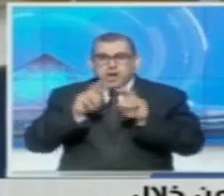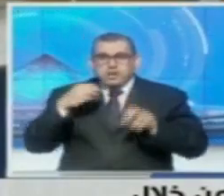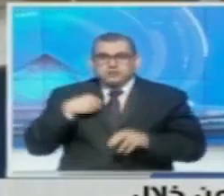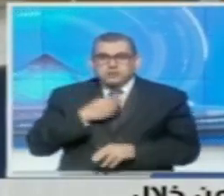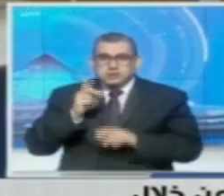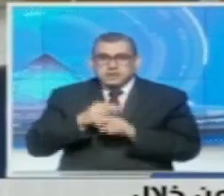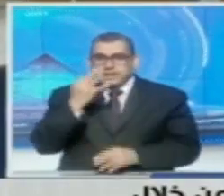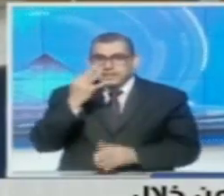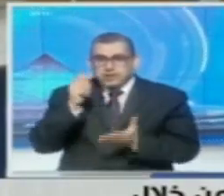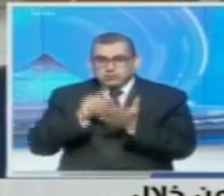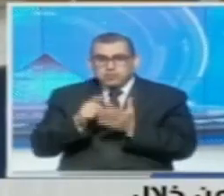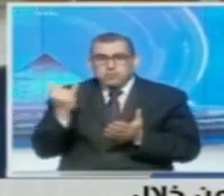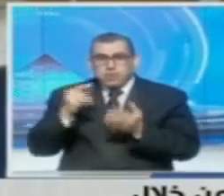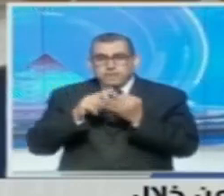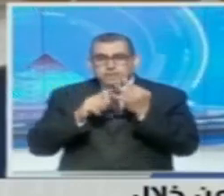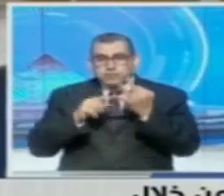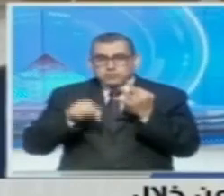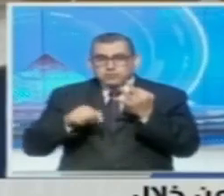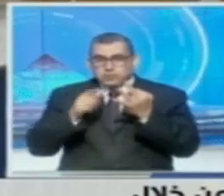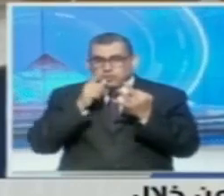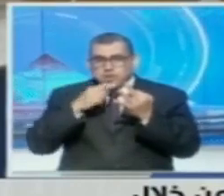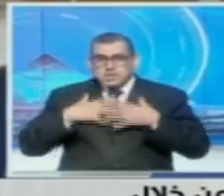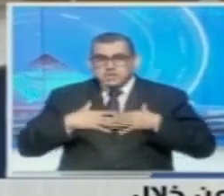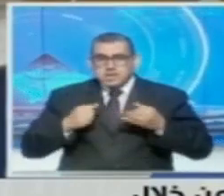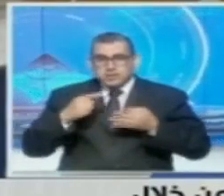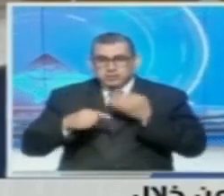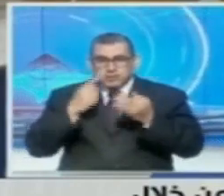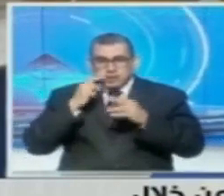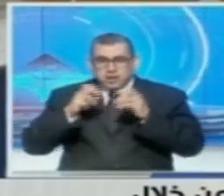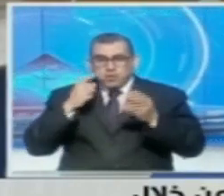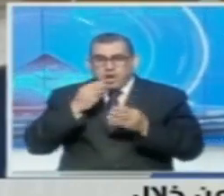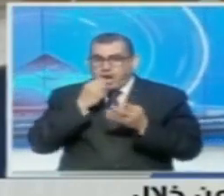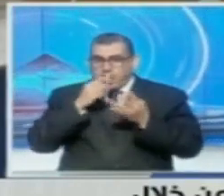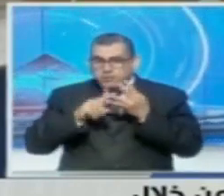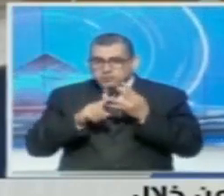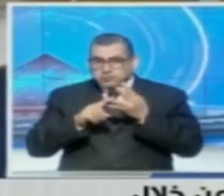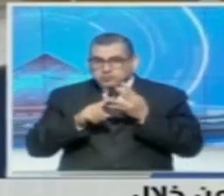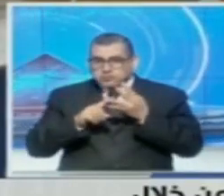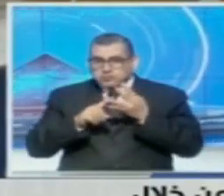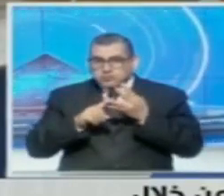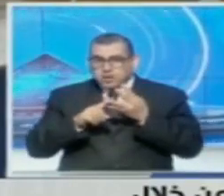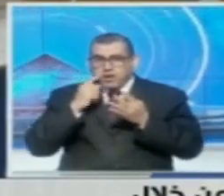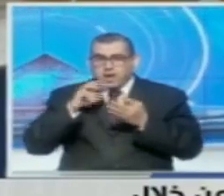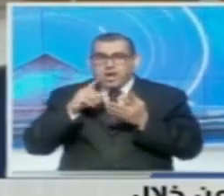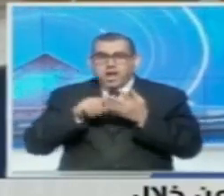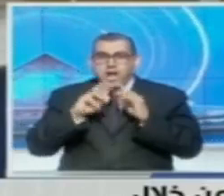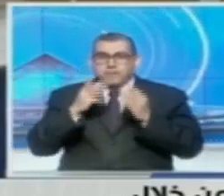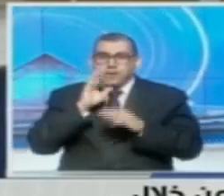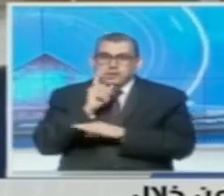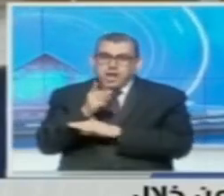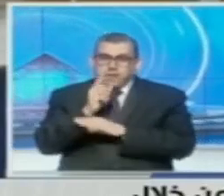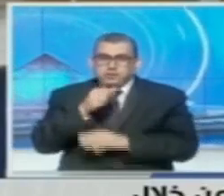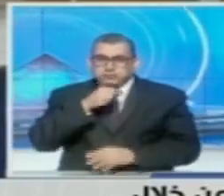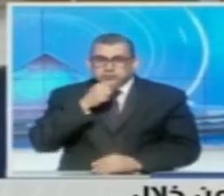ثلاث استبيانات مهمة جدا وهي استبيان الصحة، استبيان الغذاء، استبيان الحالة العامة. بنعلمه حاجات كتيرة